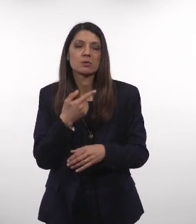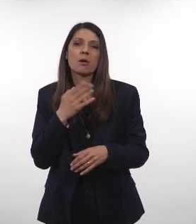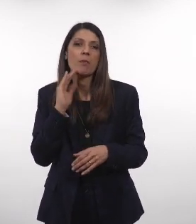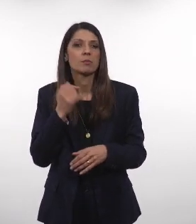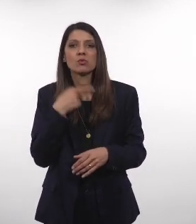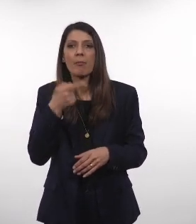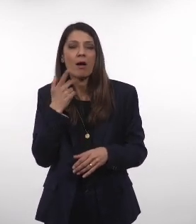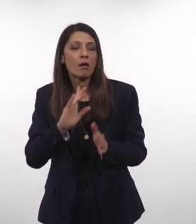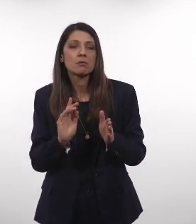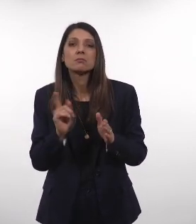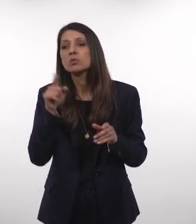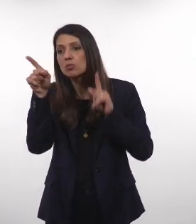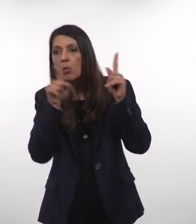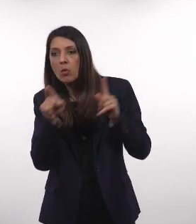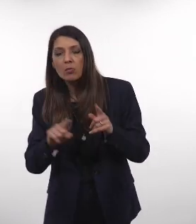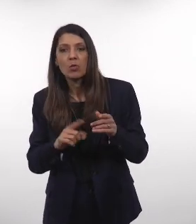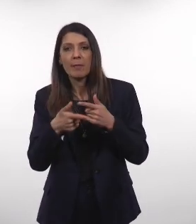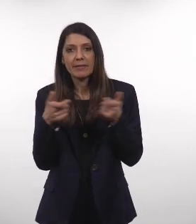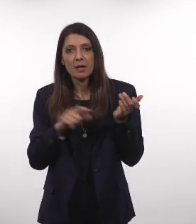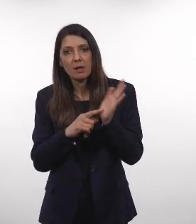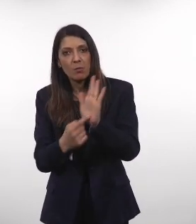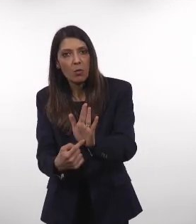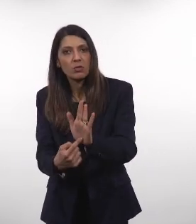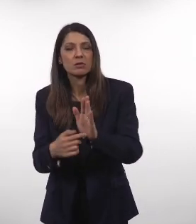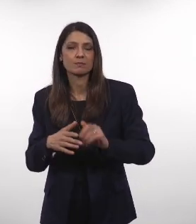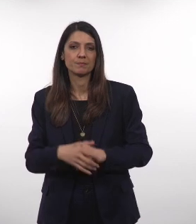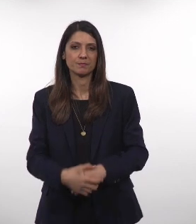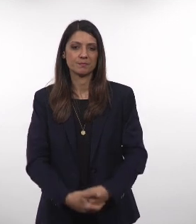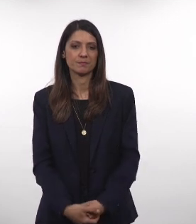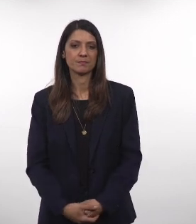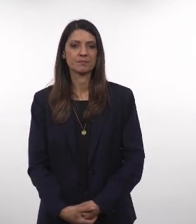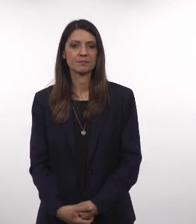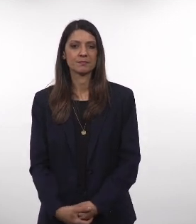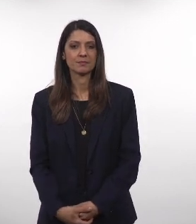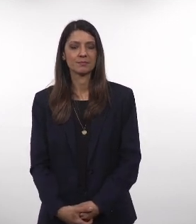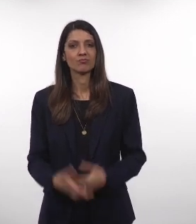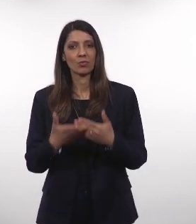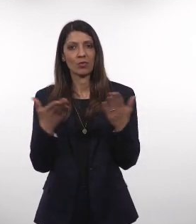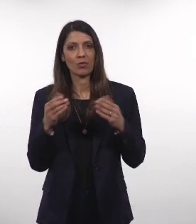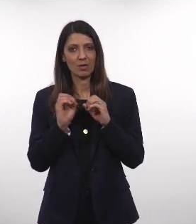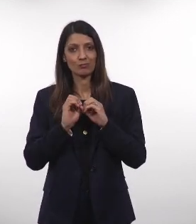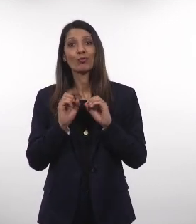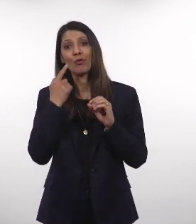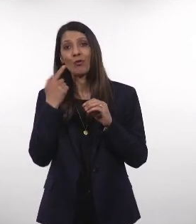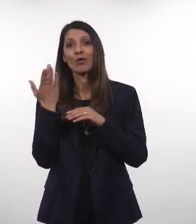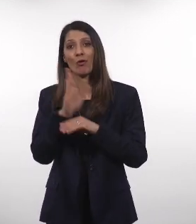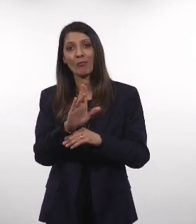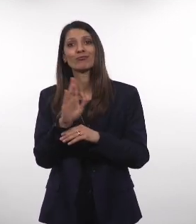l'utiliser de la bonne façon, avec l'utilisation du renforçateur derrière. Voilà, je vous laisse découvrir la fin de la